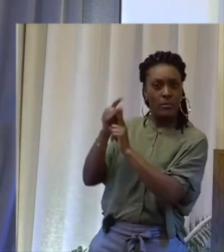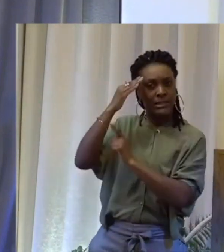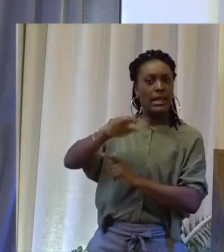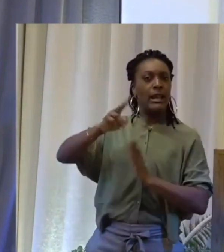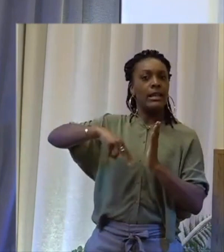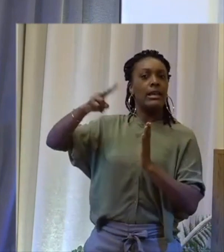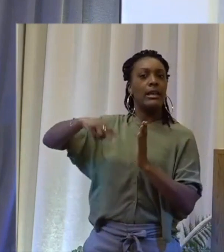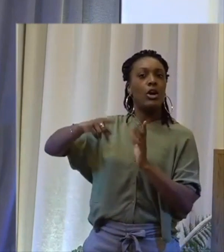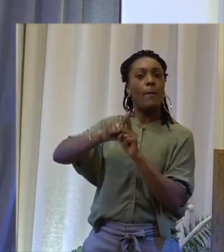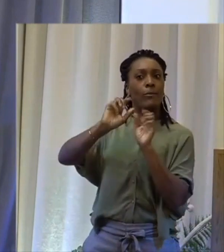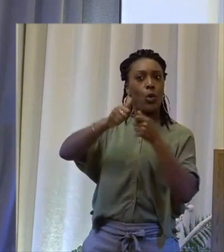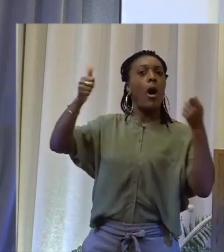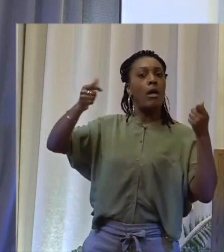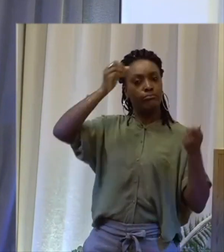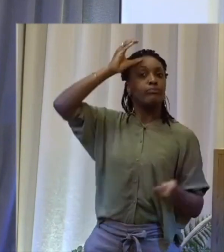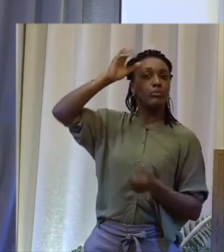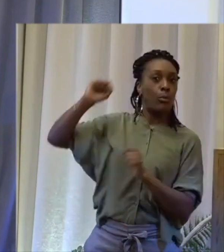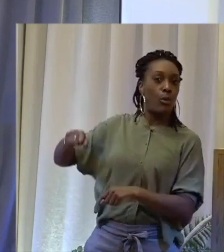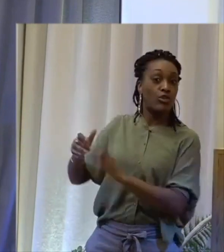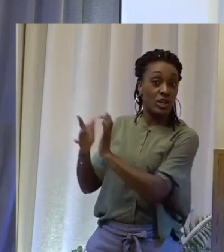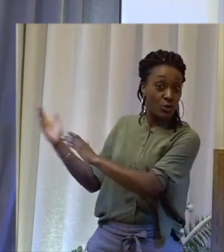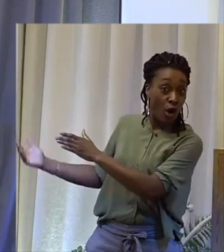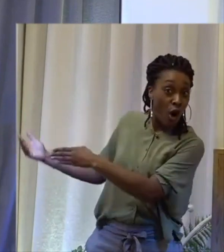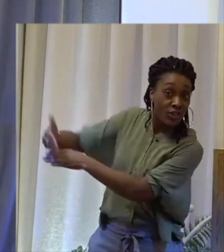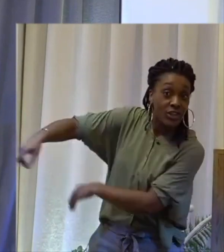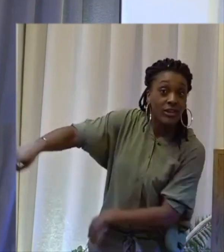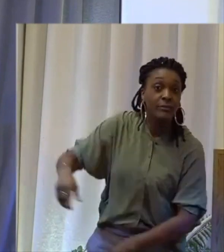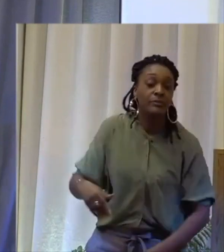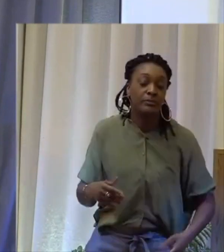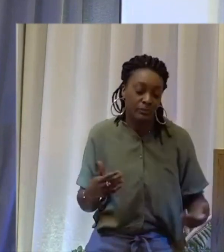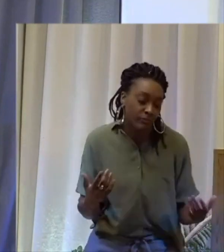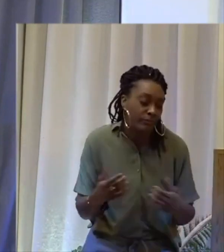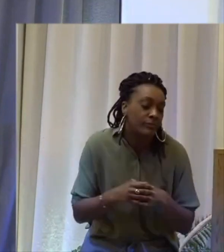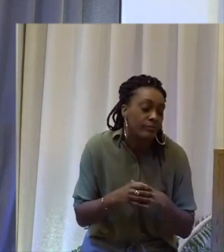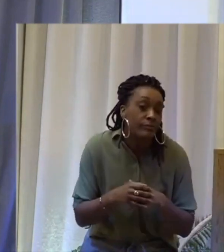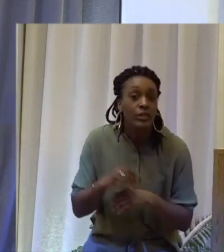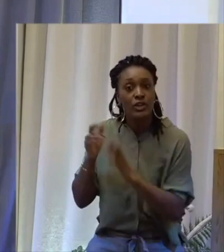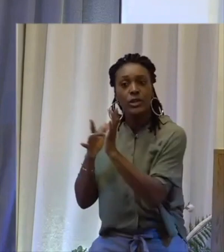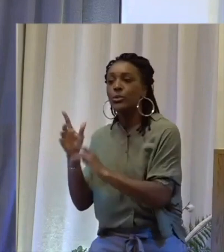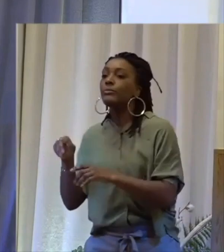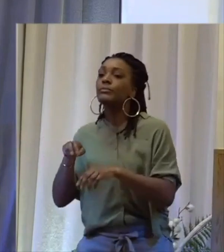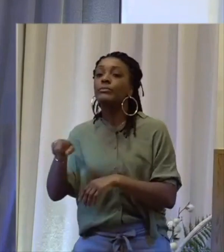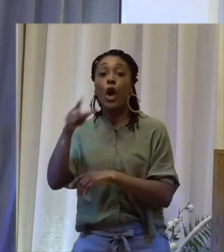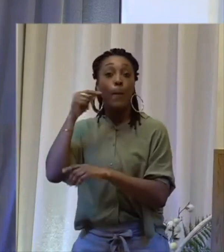lire les Écritures, il va entrer dans ce lieu et il va s'approcher du coin des hommes.